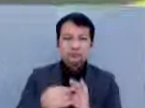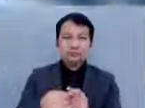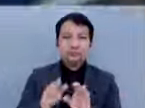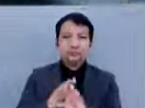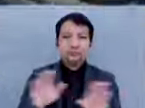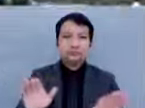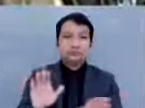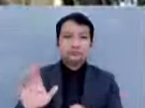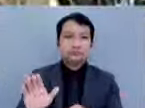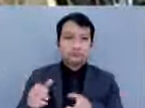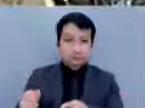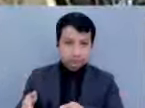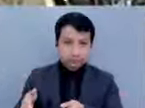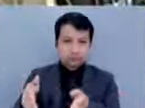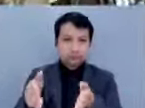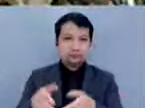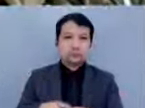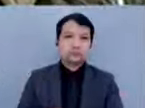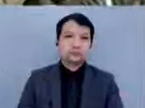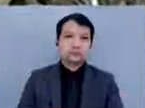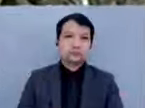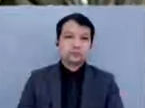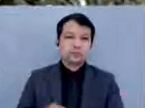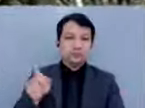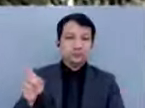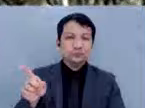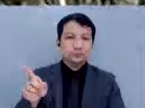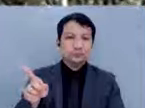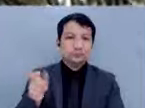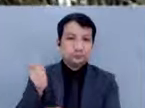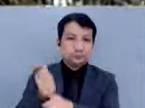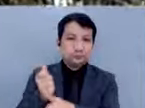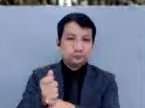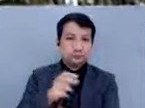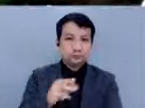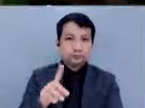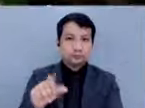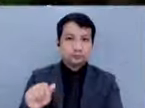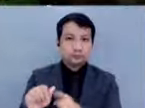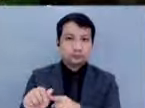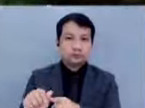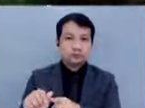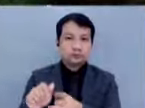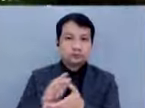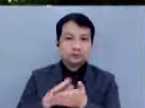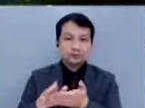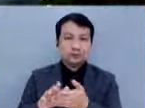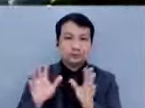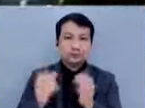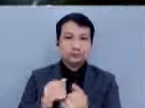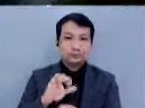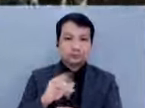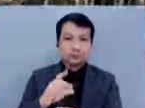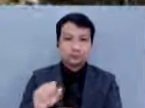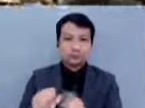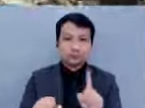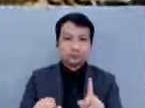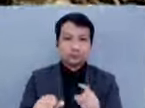mga bangketa. Sila naman ang pinunterya sa clearing operations ng MMDA sa Barangay Sikatuna 1 sa Quezon